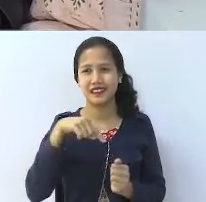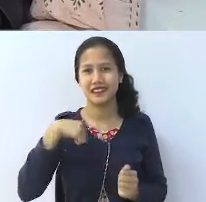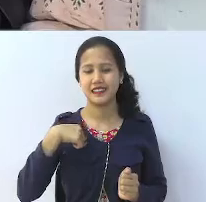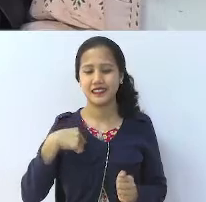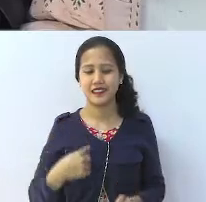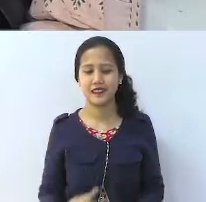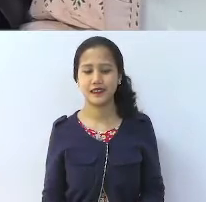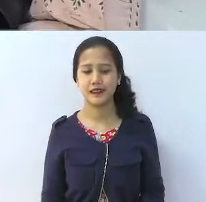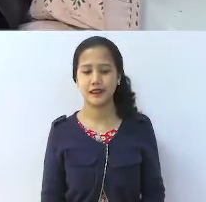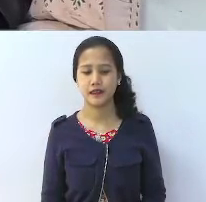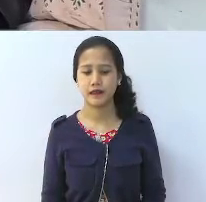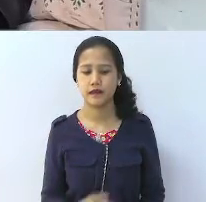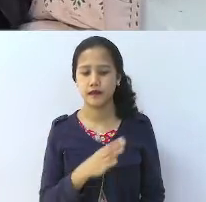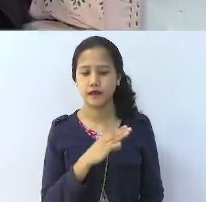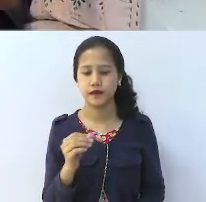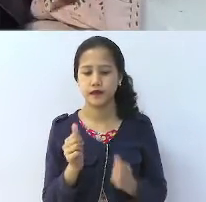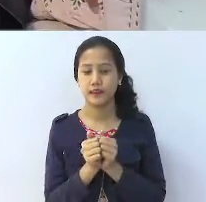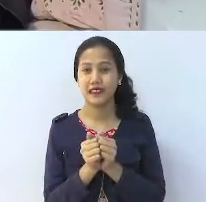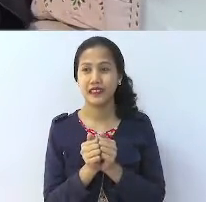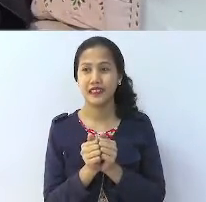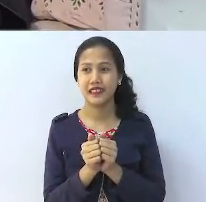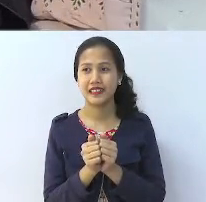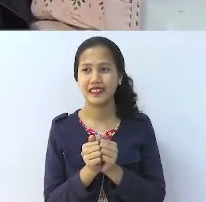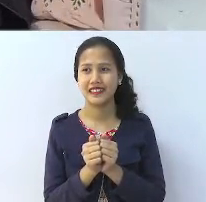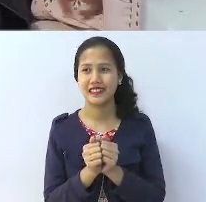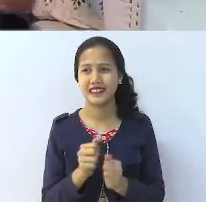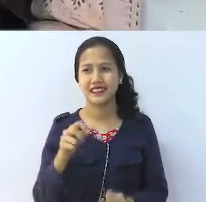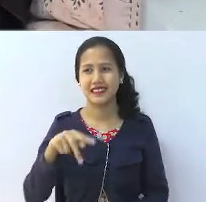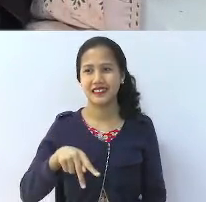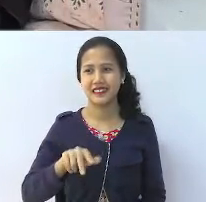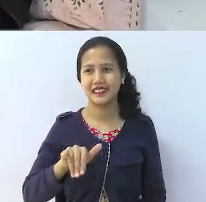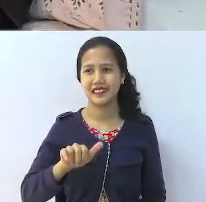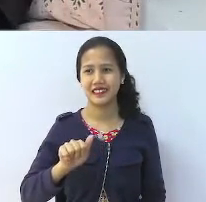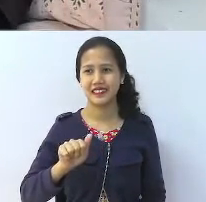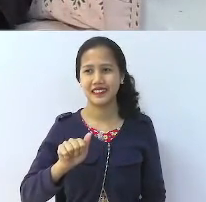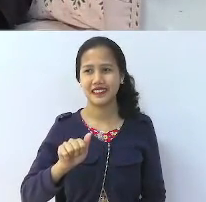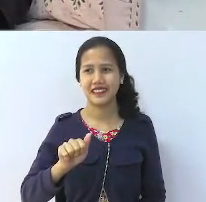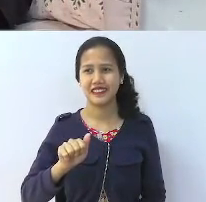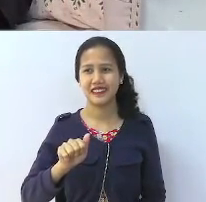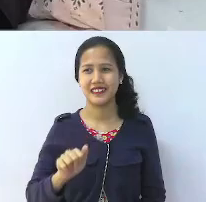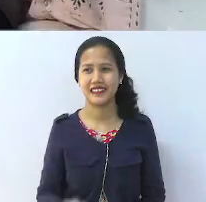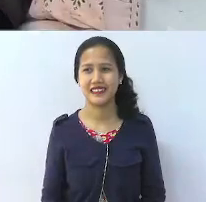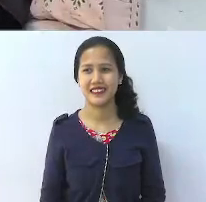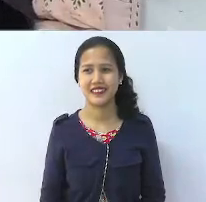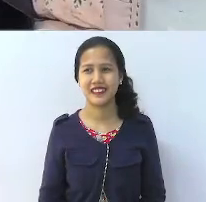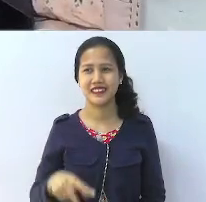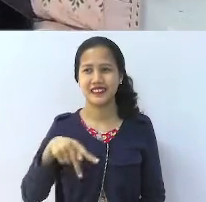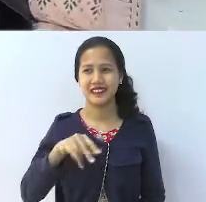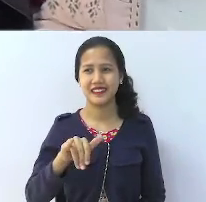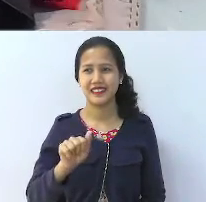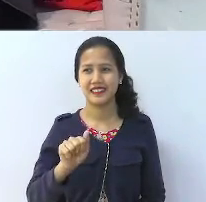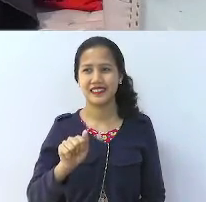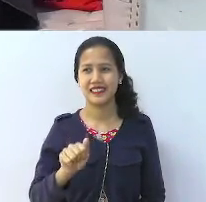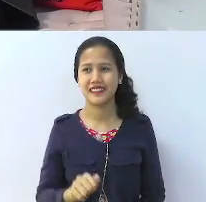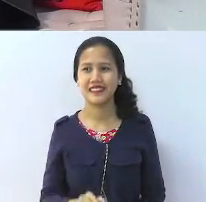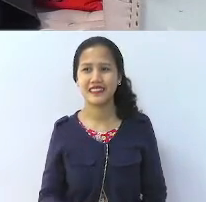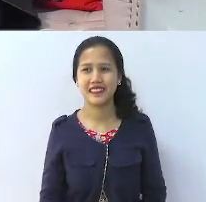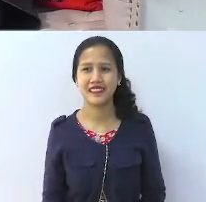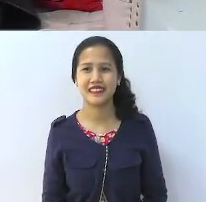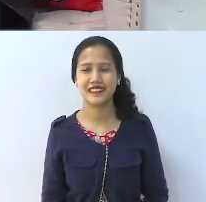yan sa kanilang weekly accomplishment report form. Ayan. Ang ating direct nanonood na po, Sir John Hill Laurena. Hello po, direct.